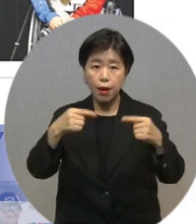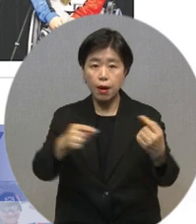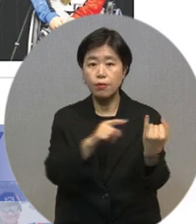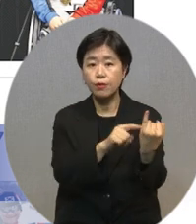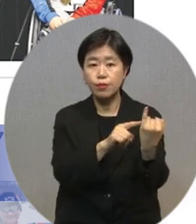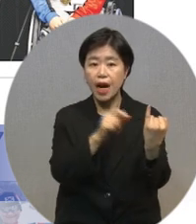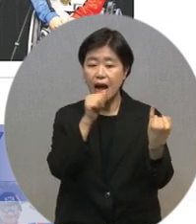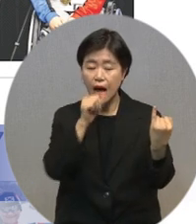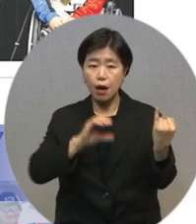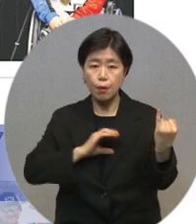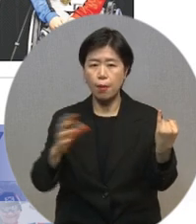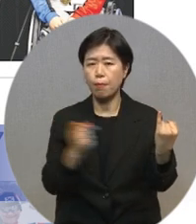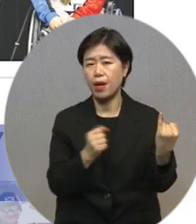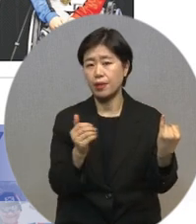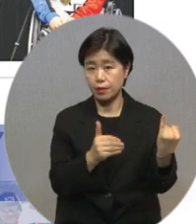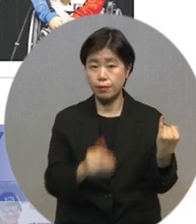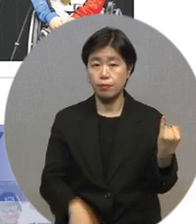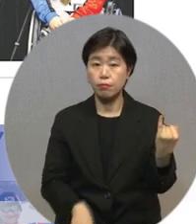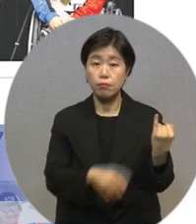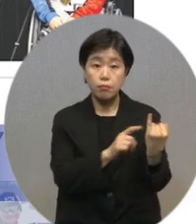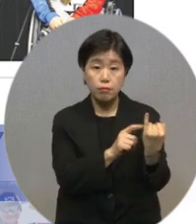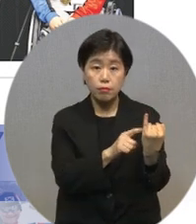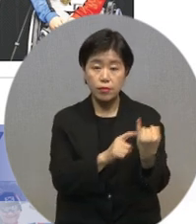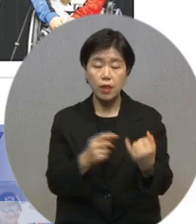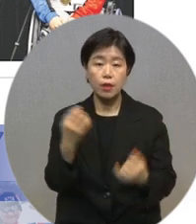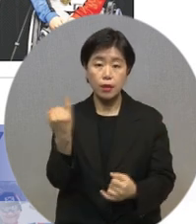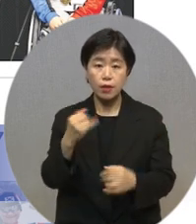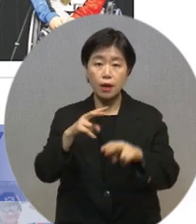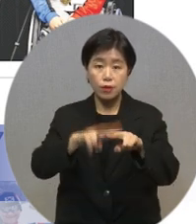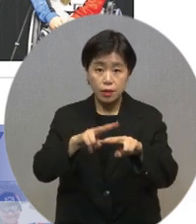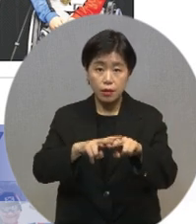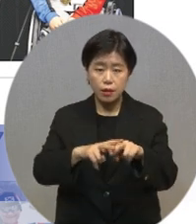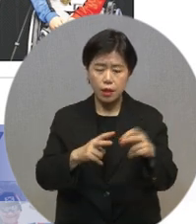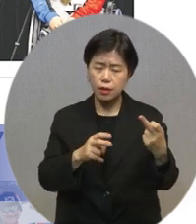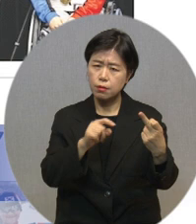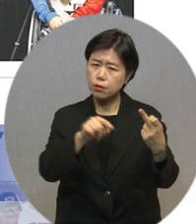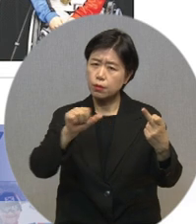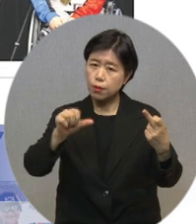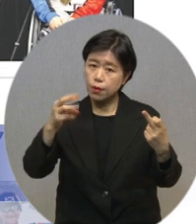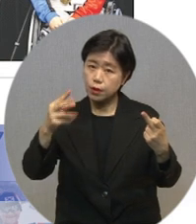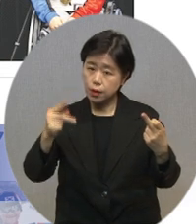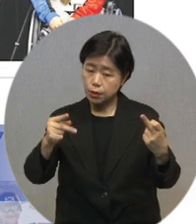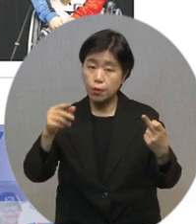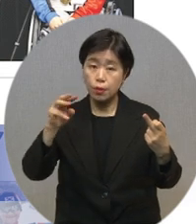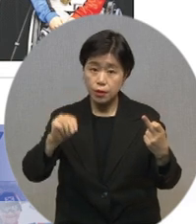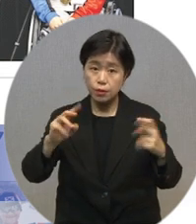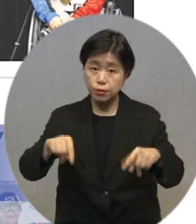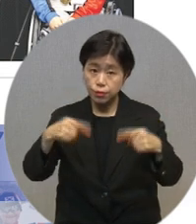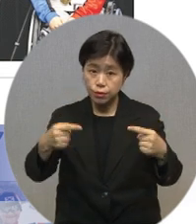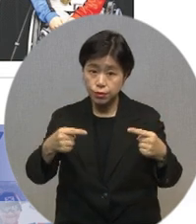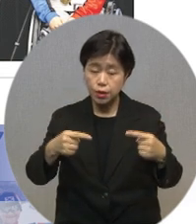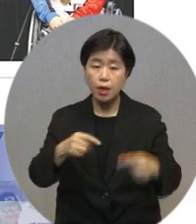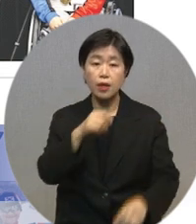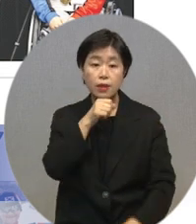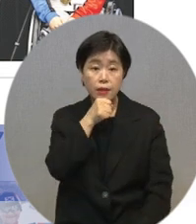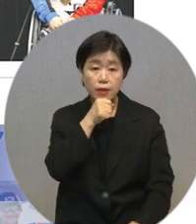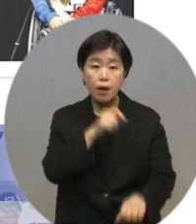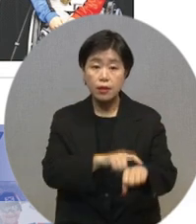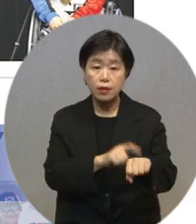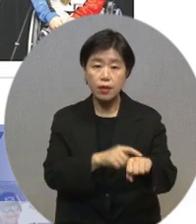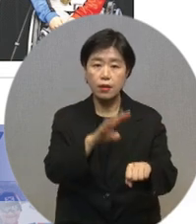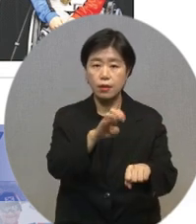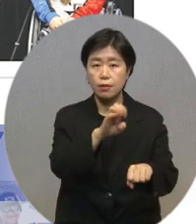소식입니다 이번 대회에서 김선수는 여자 좌식 12.5km 출전해 44분 54초에